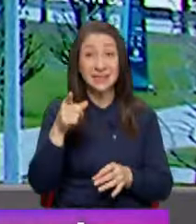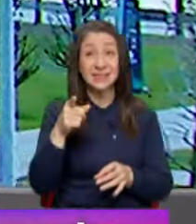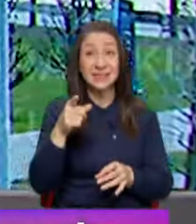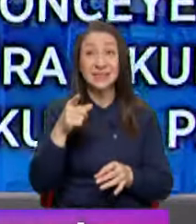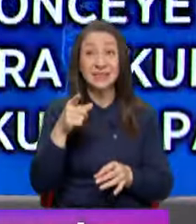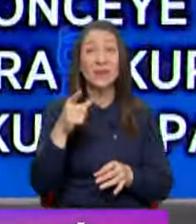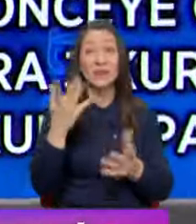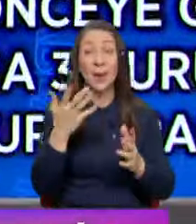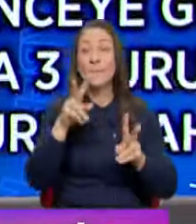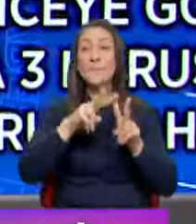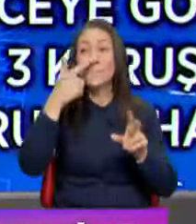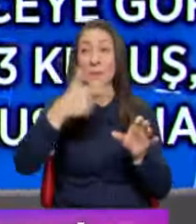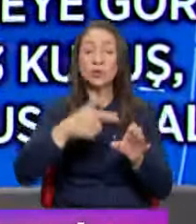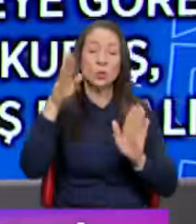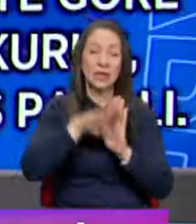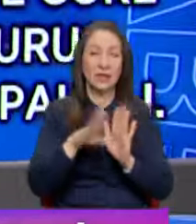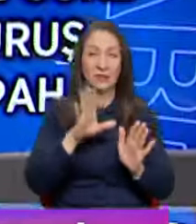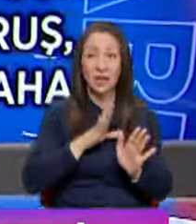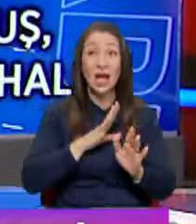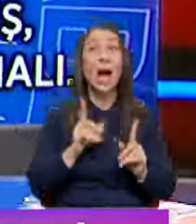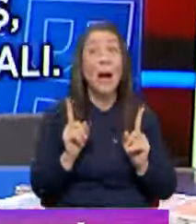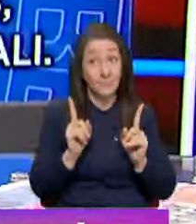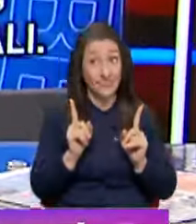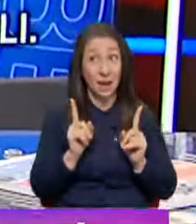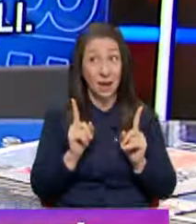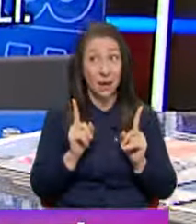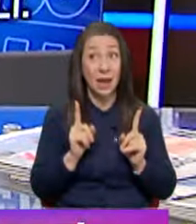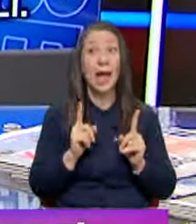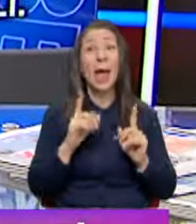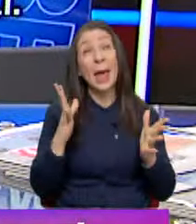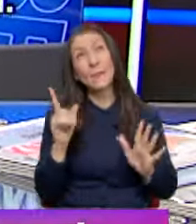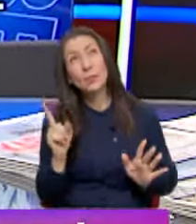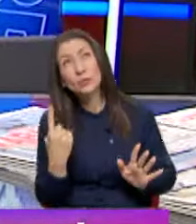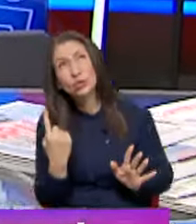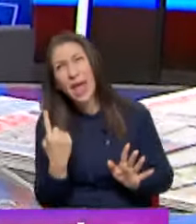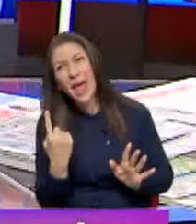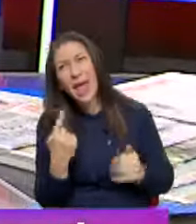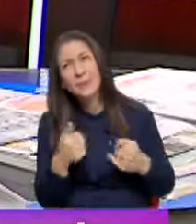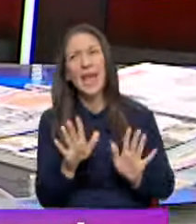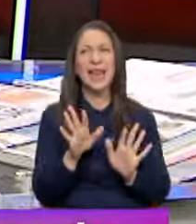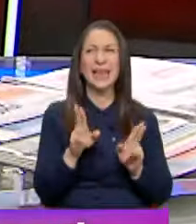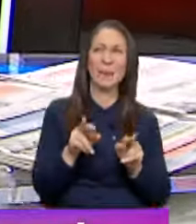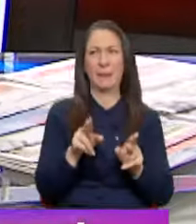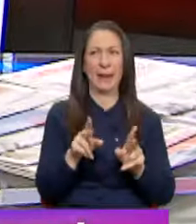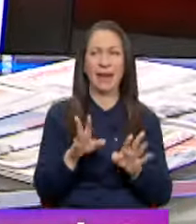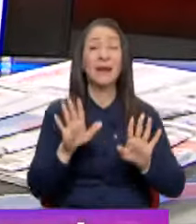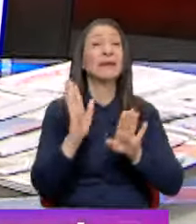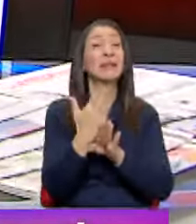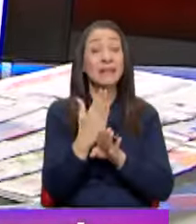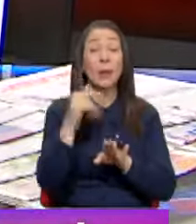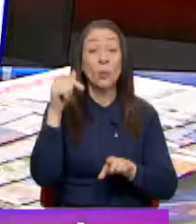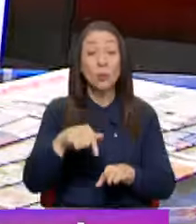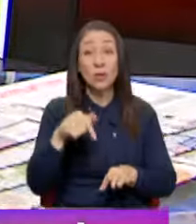benzinde ve motorinde indirim var fakat Yani hem Müjde hem de değil gibi sanki Çünkü